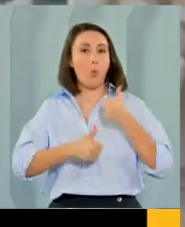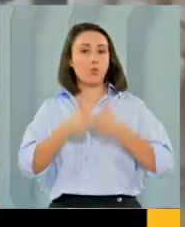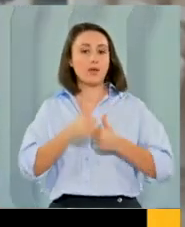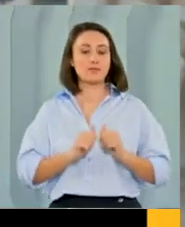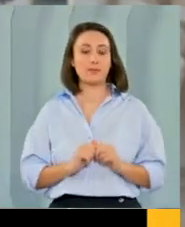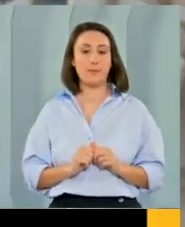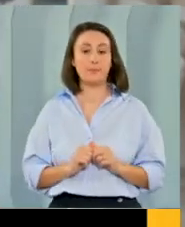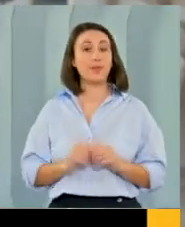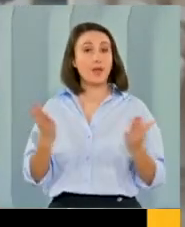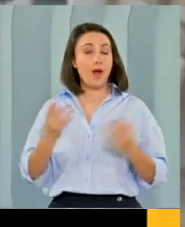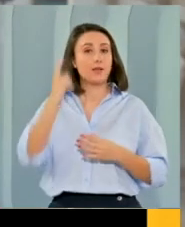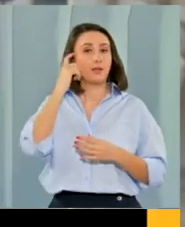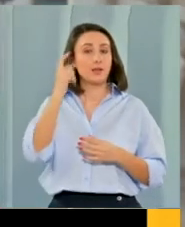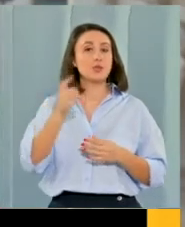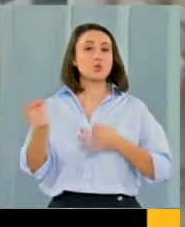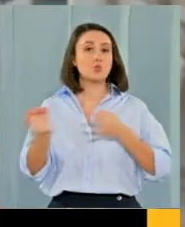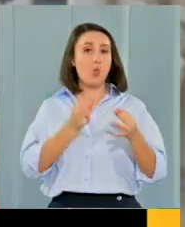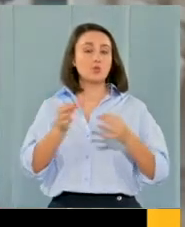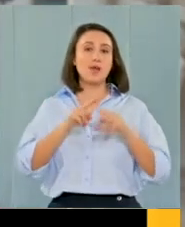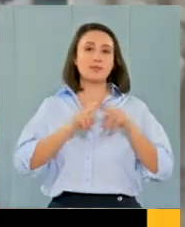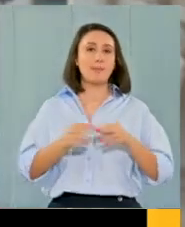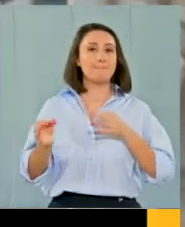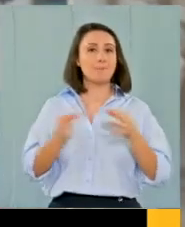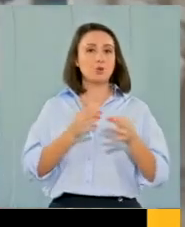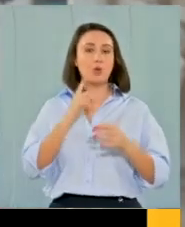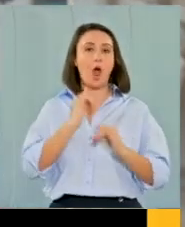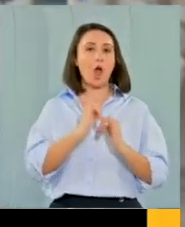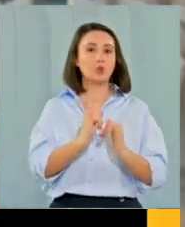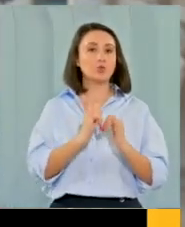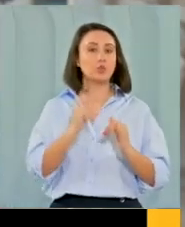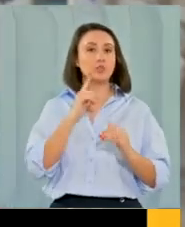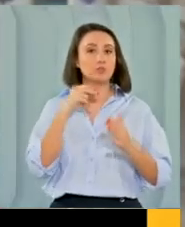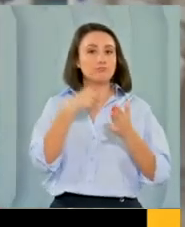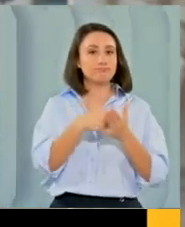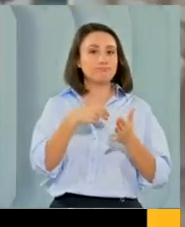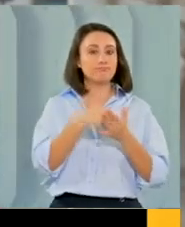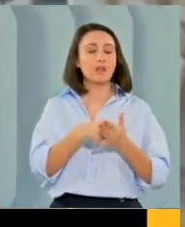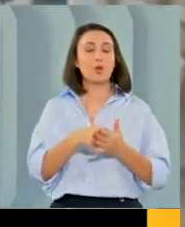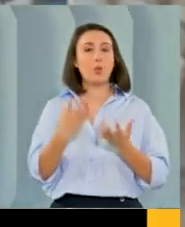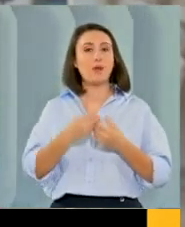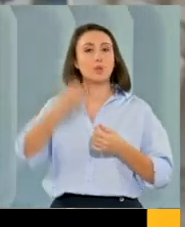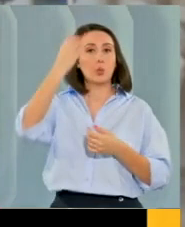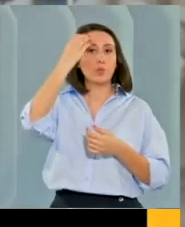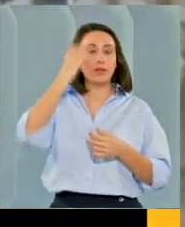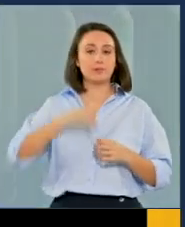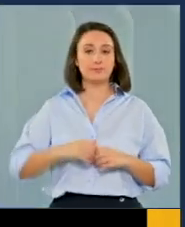Bogdan Chirițoiu, care este de părere că soluția stă în măsurile de ajutorare și de compensare luate de guvern.